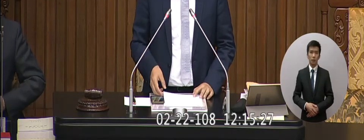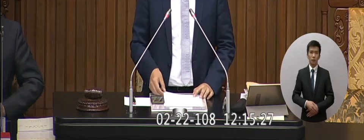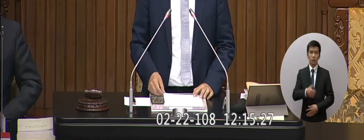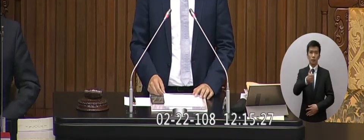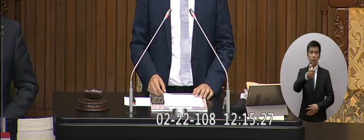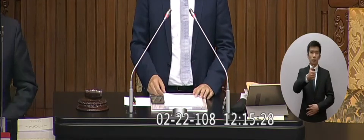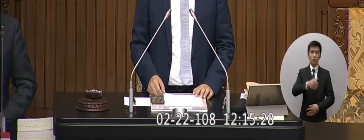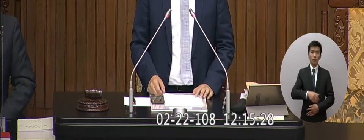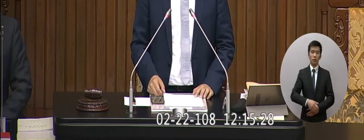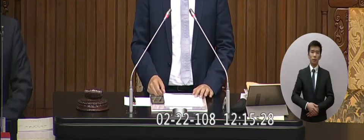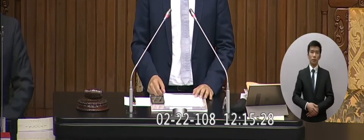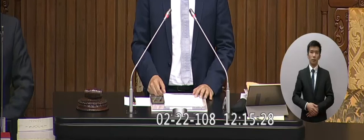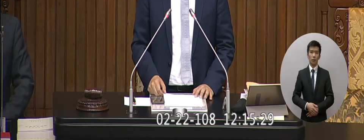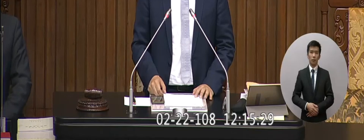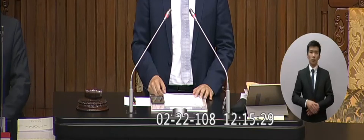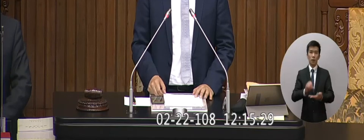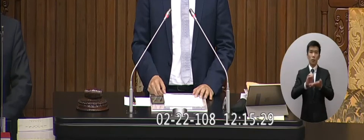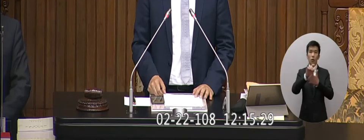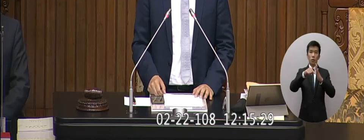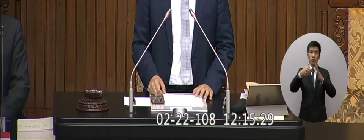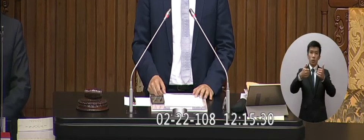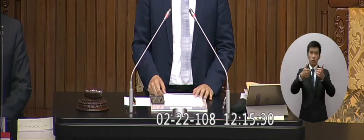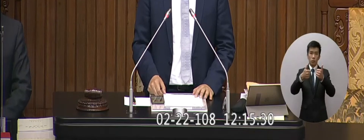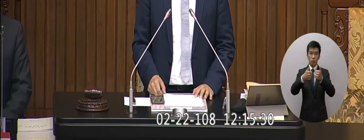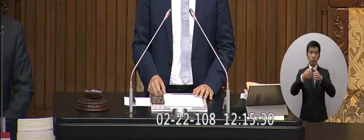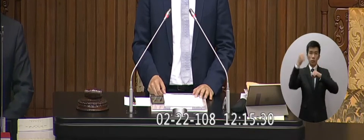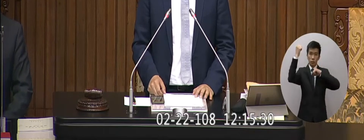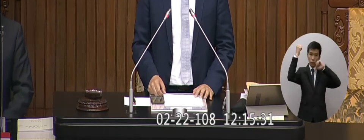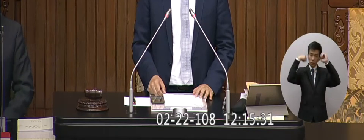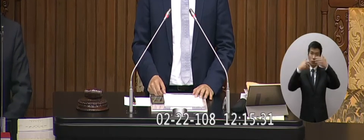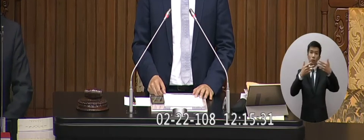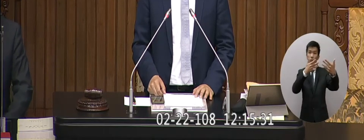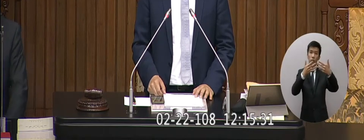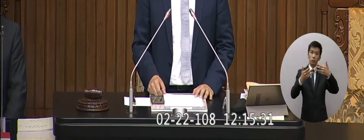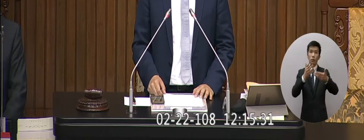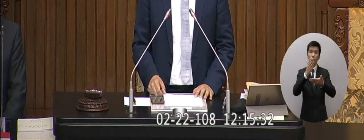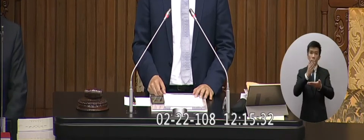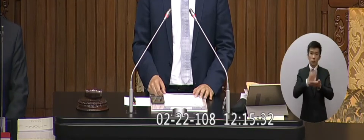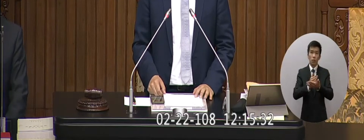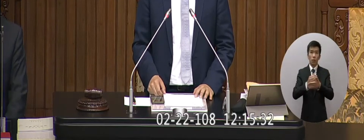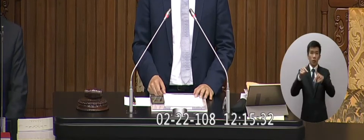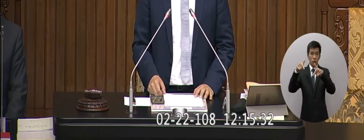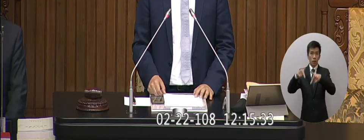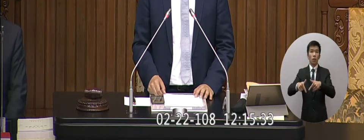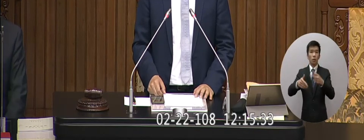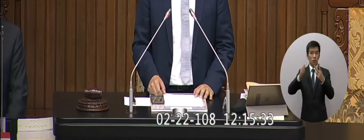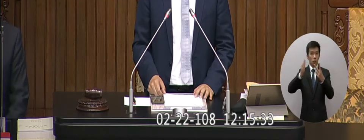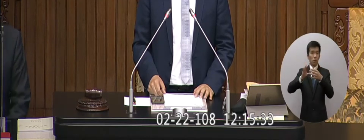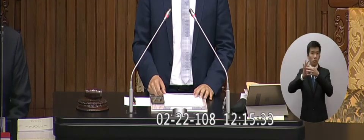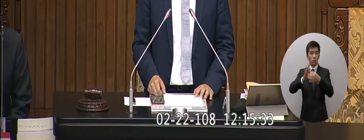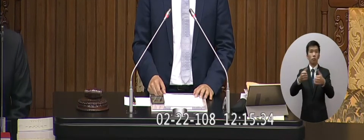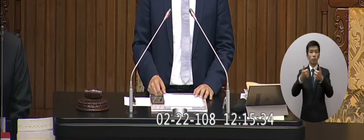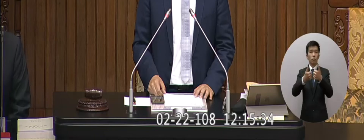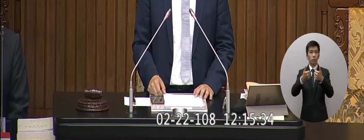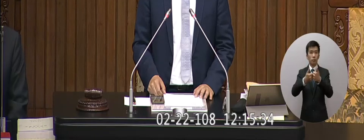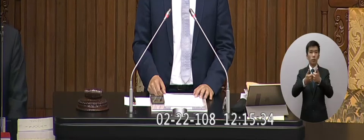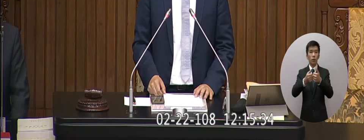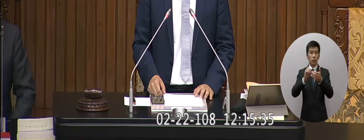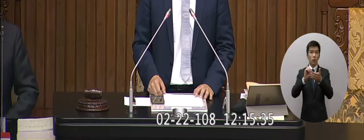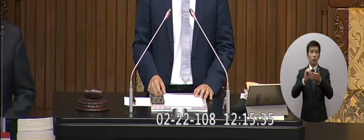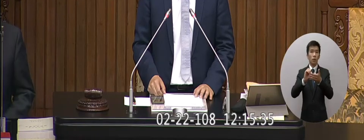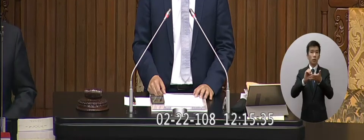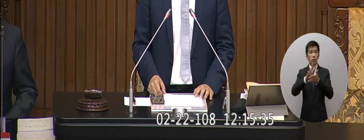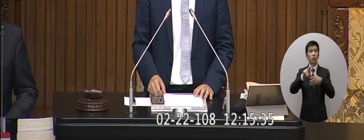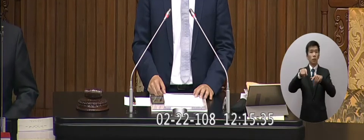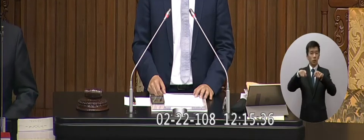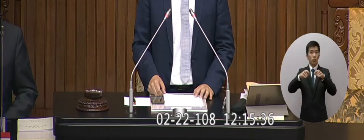谢谢，报告院会上午质询到此为止，下午20:30继续开会，进行施政方针